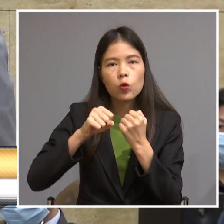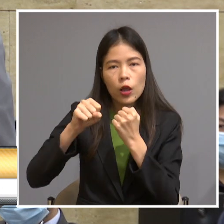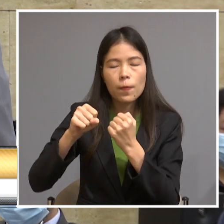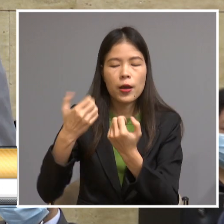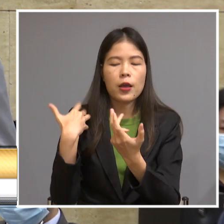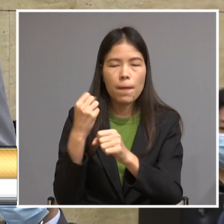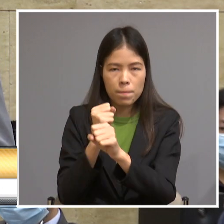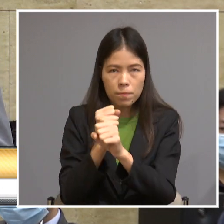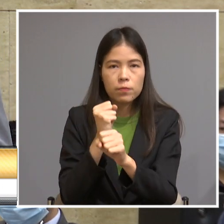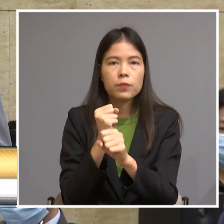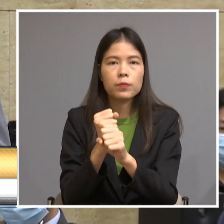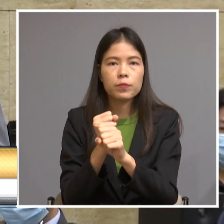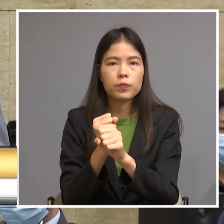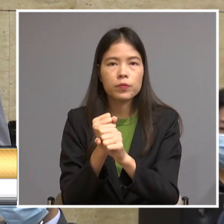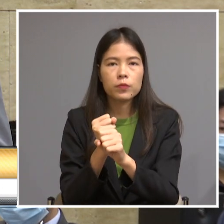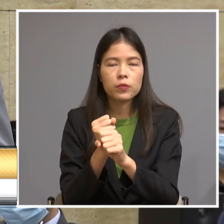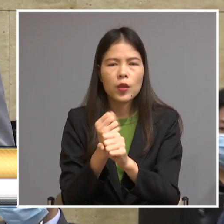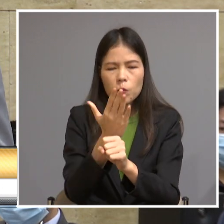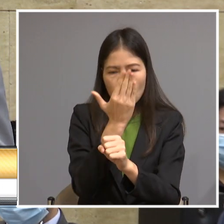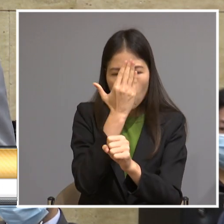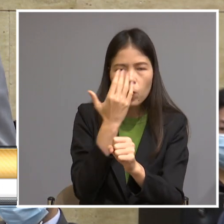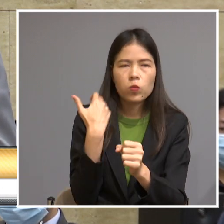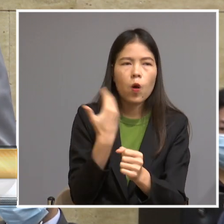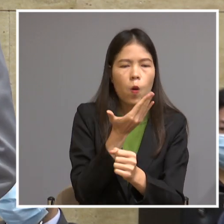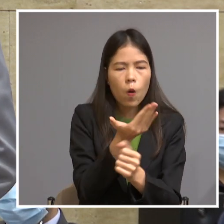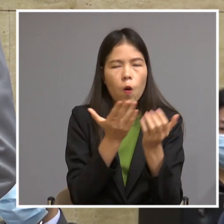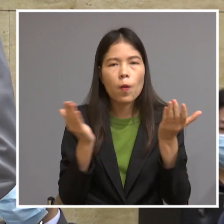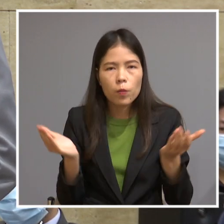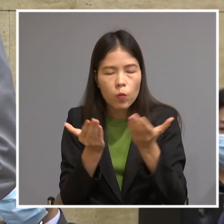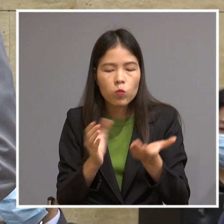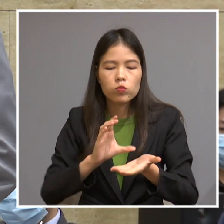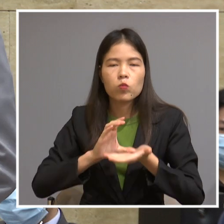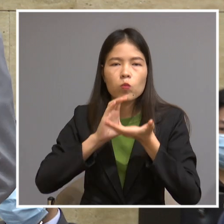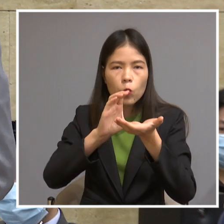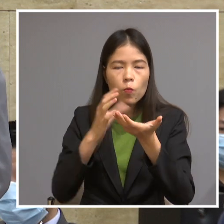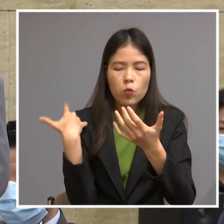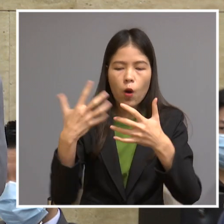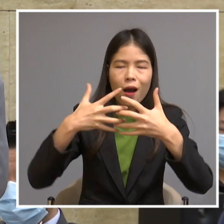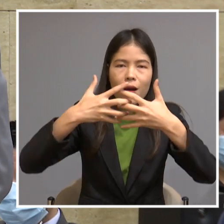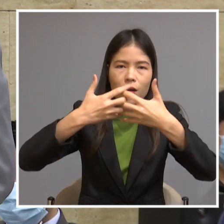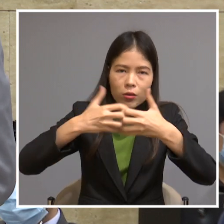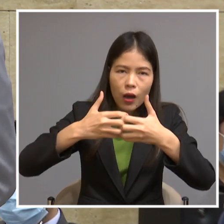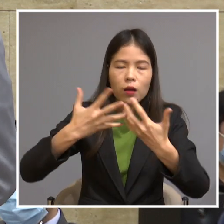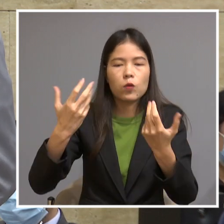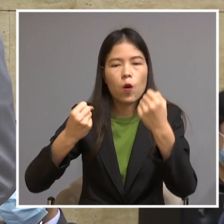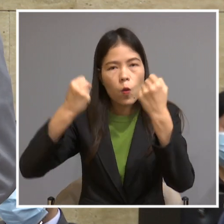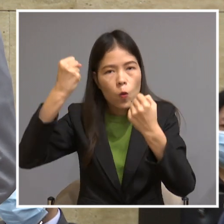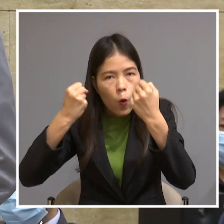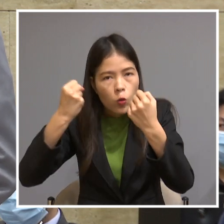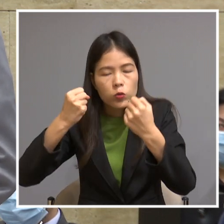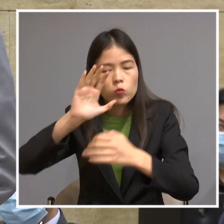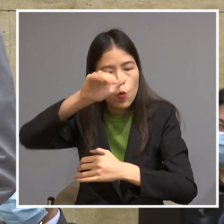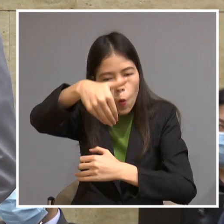แตใเรื่องเฉพาะหนานั้จำเป็ทจะต้ขอรับการสนบสนุนเครื่องจักอย lekker